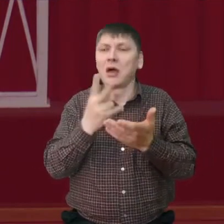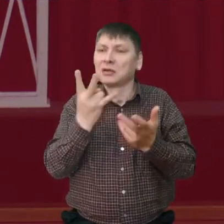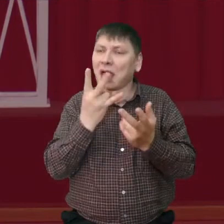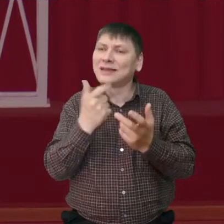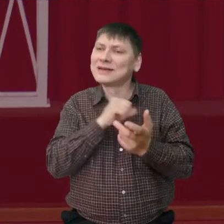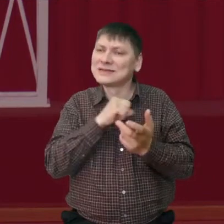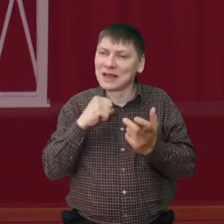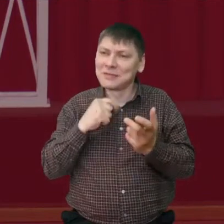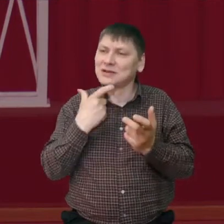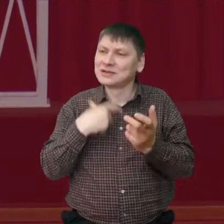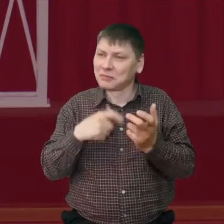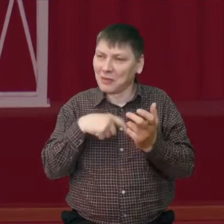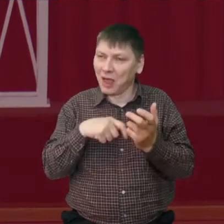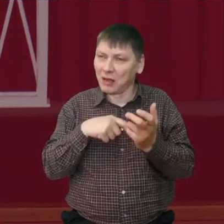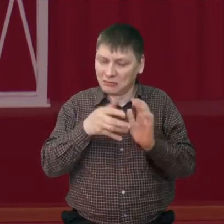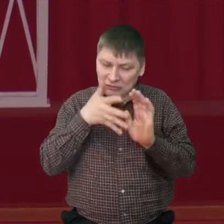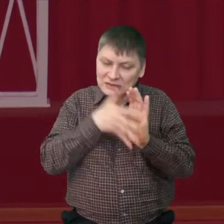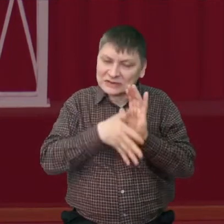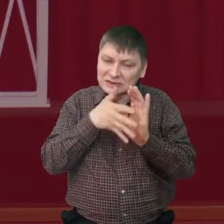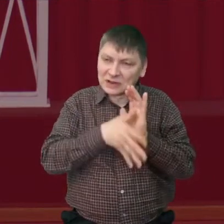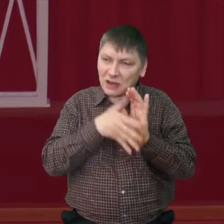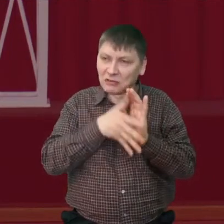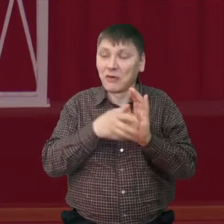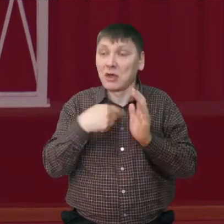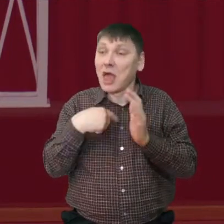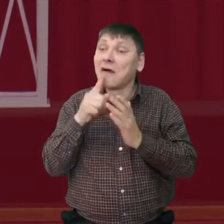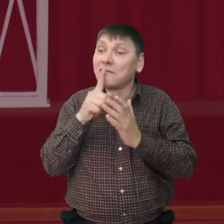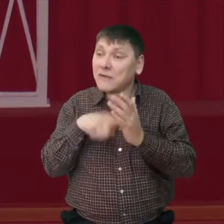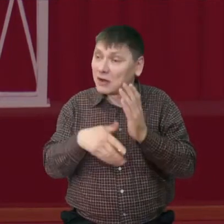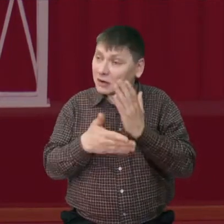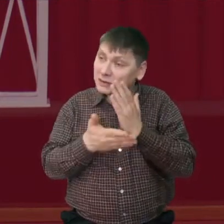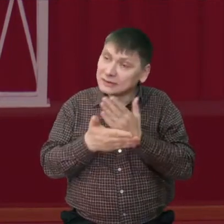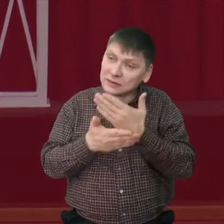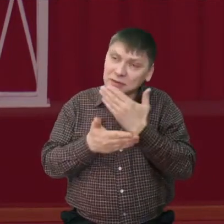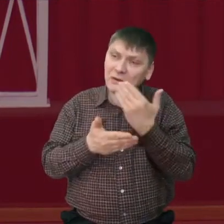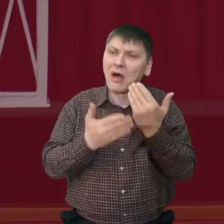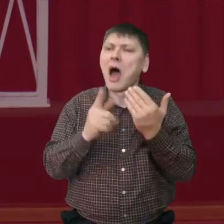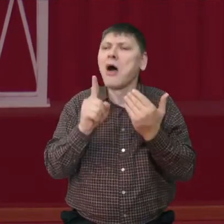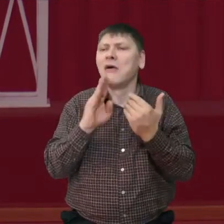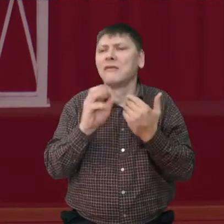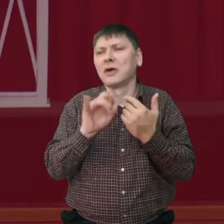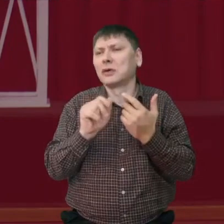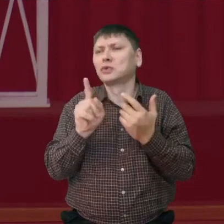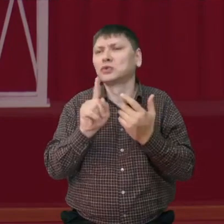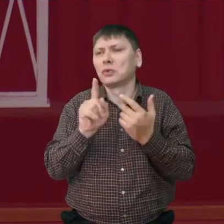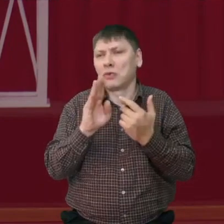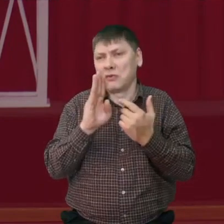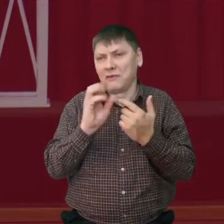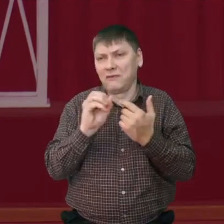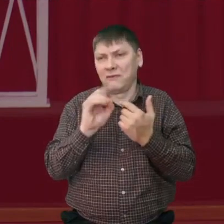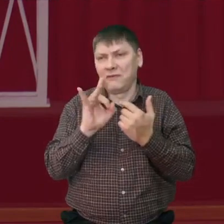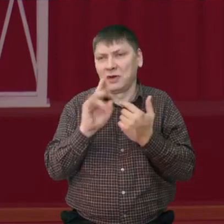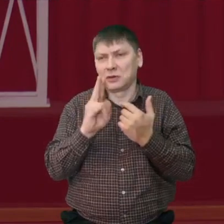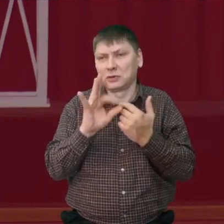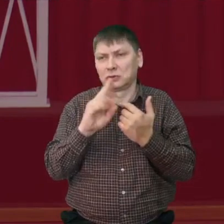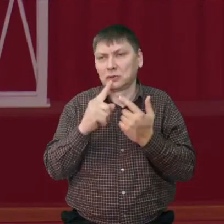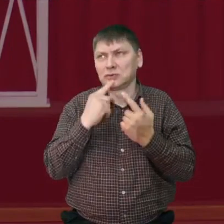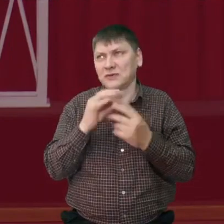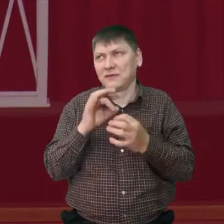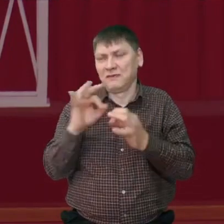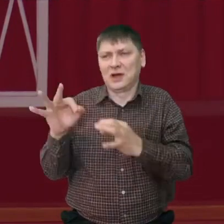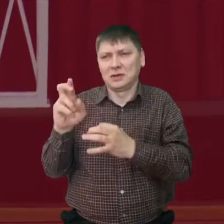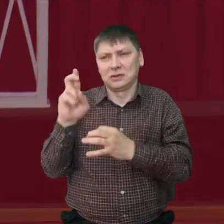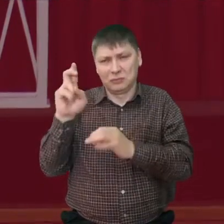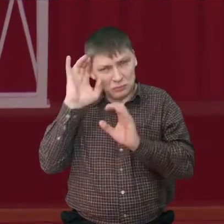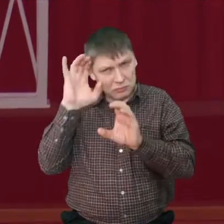находимся, вера выражается в верности, в послушании Богу. И наличие этого плода как раз